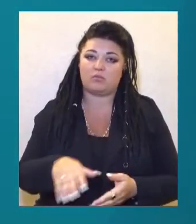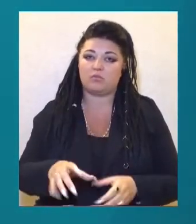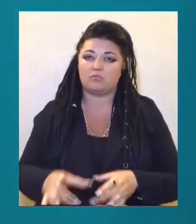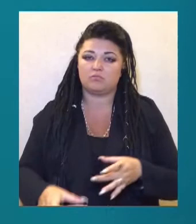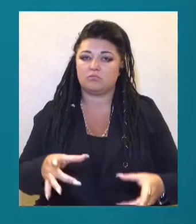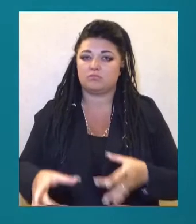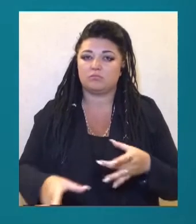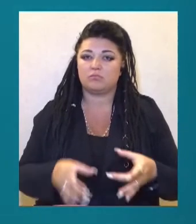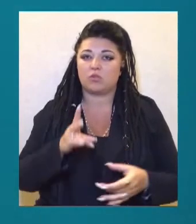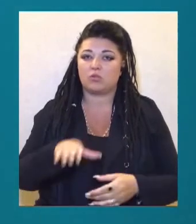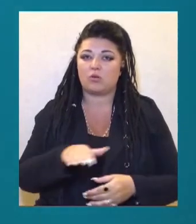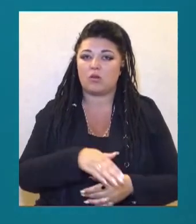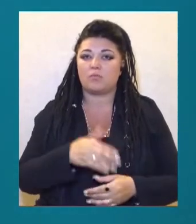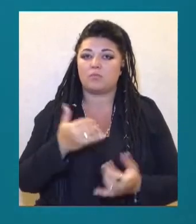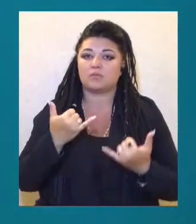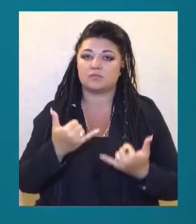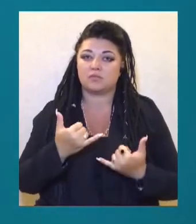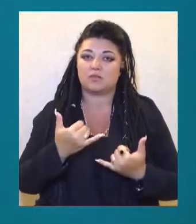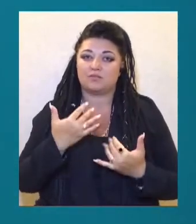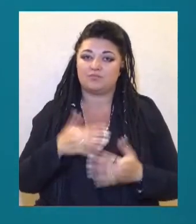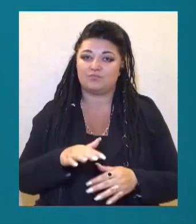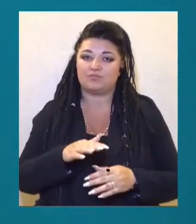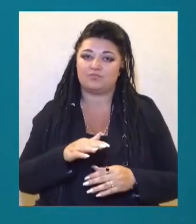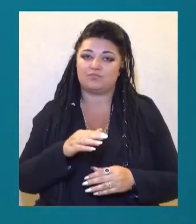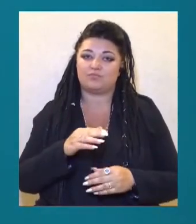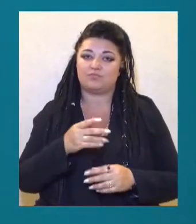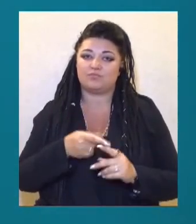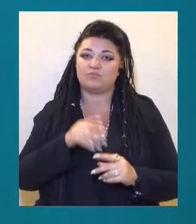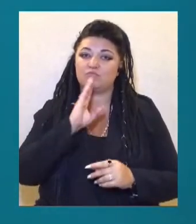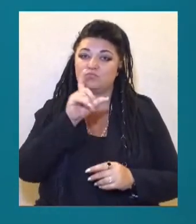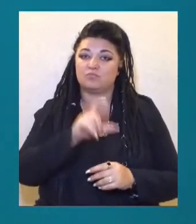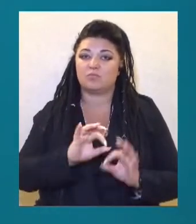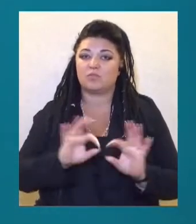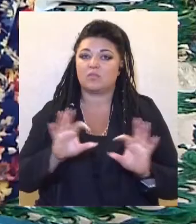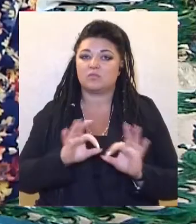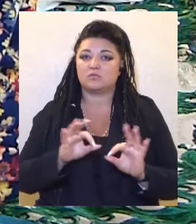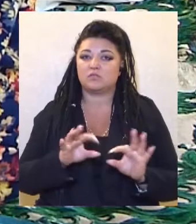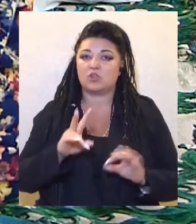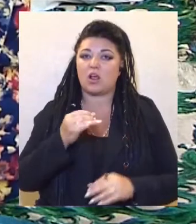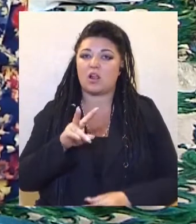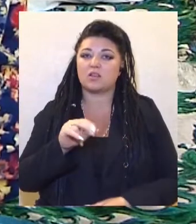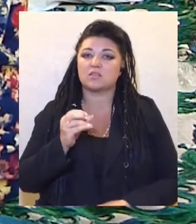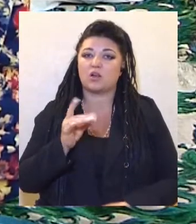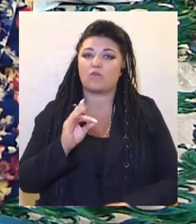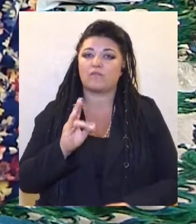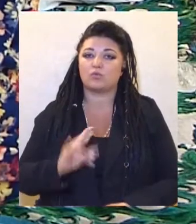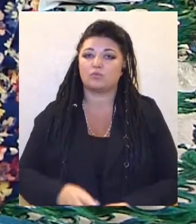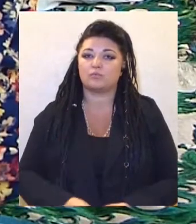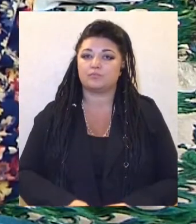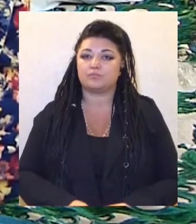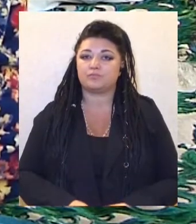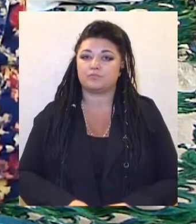у центрі помічницею кухаря. Більше про історію життя жінки розкаже Лейла Церковнюк. Ніні